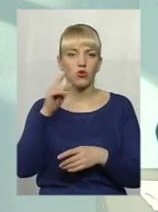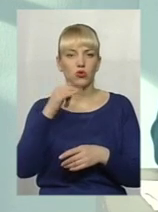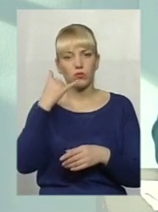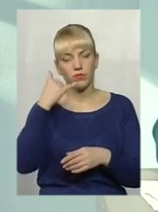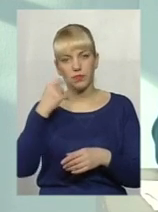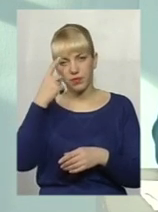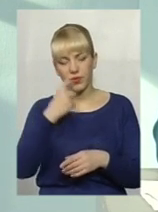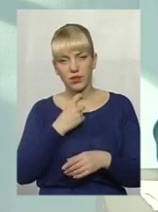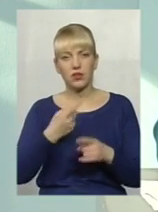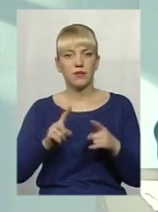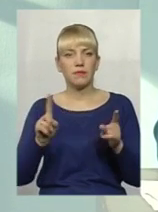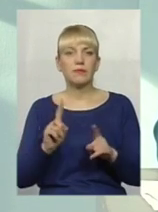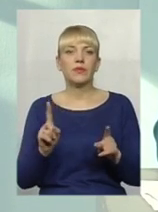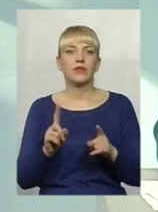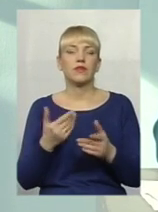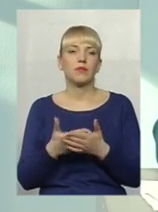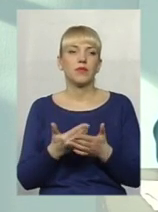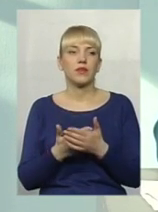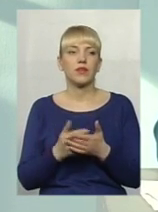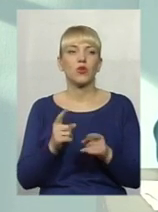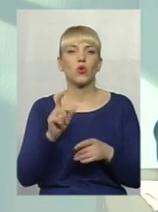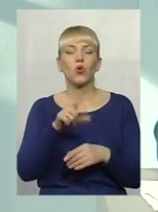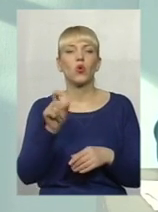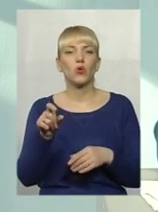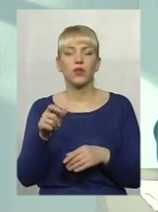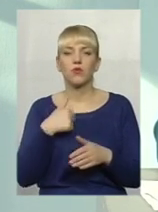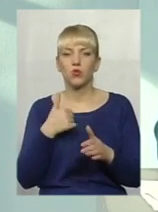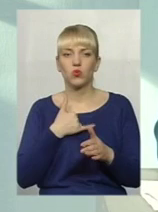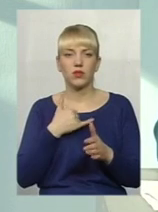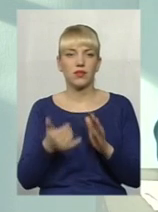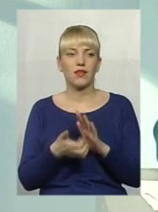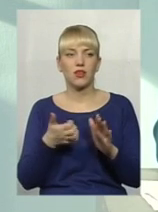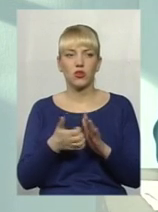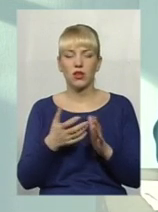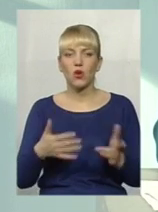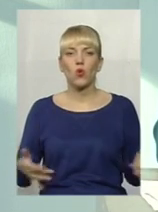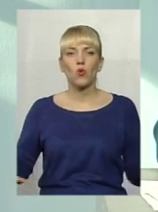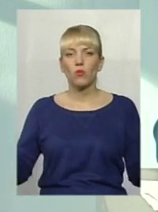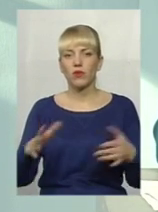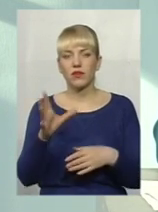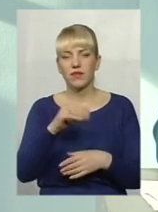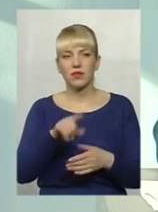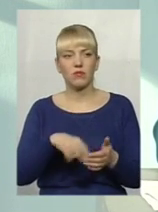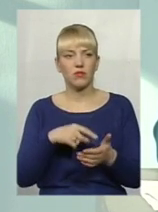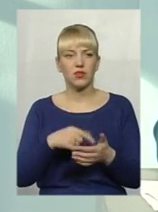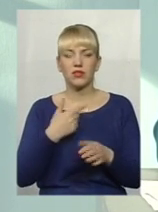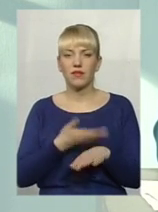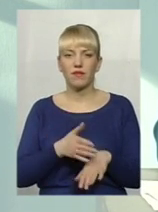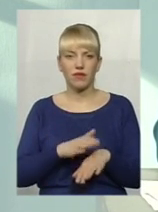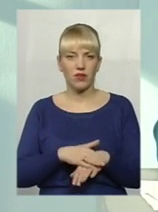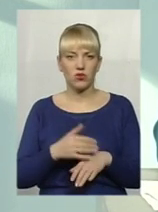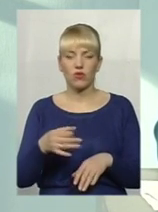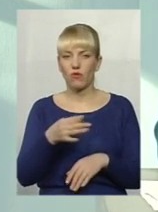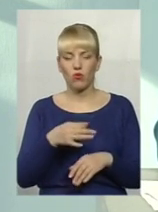зателефонували. Тому що, наприклад, людей недостатньо, і охопити все місто дуже важко. В області також